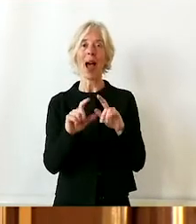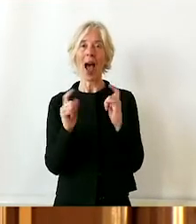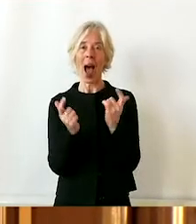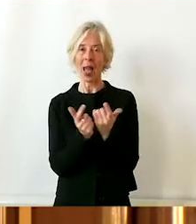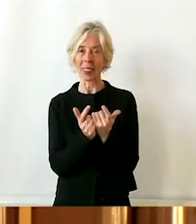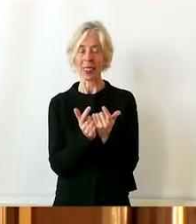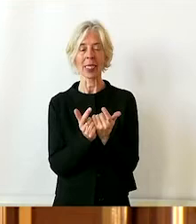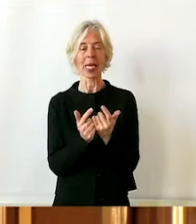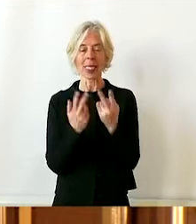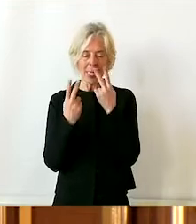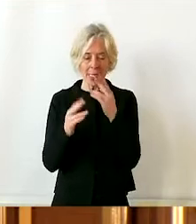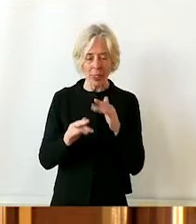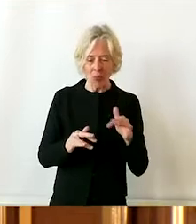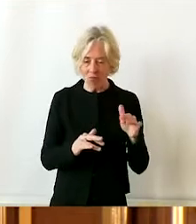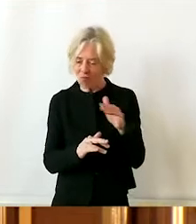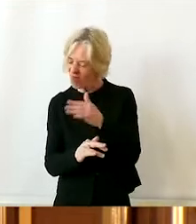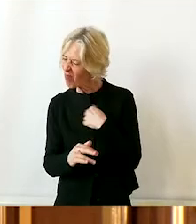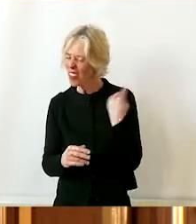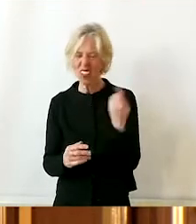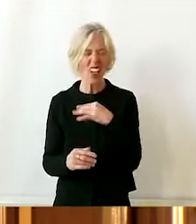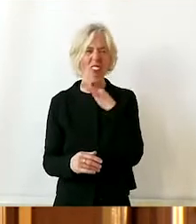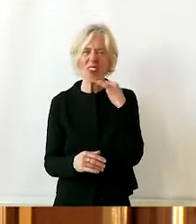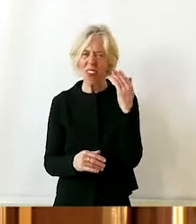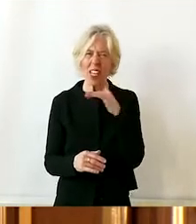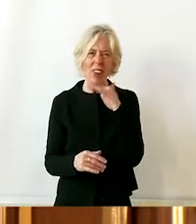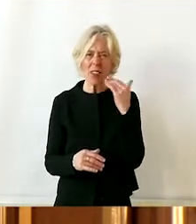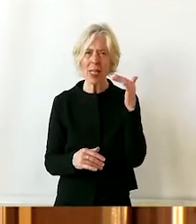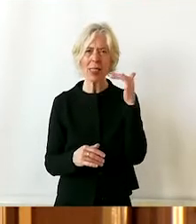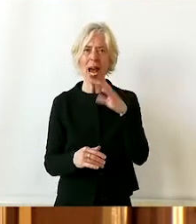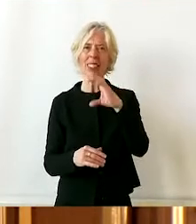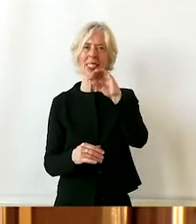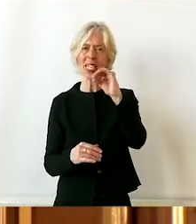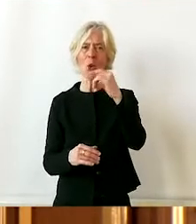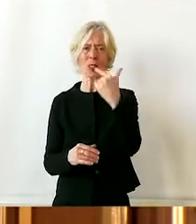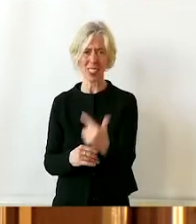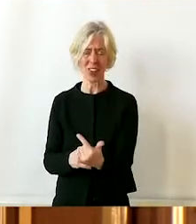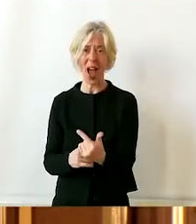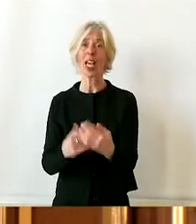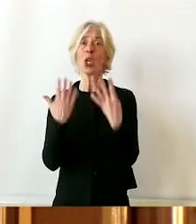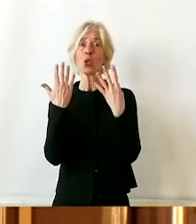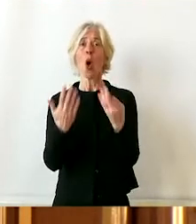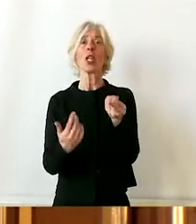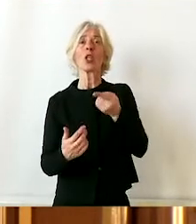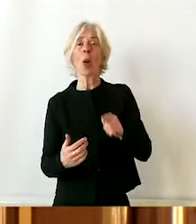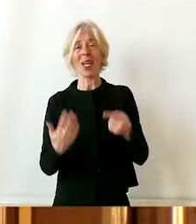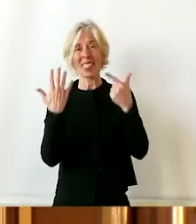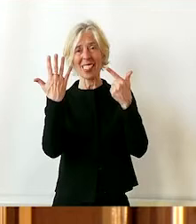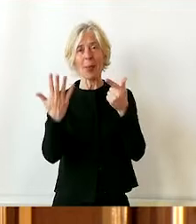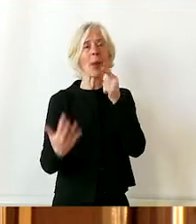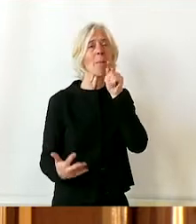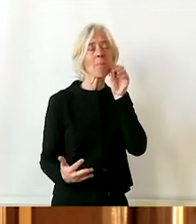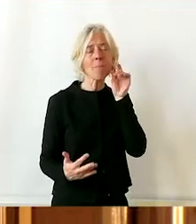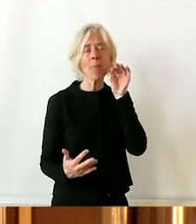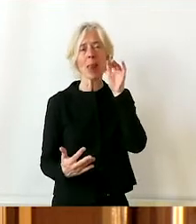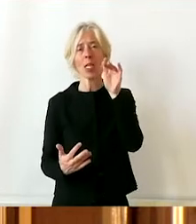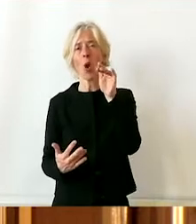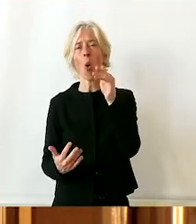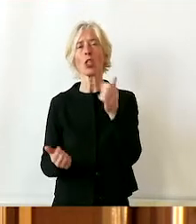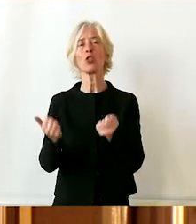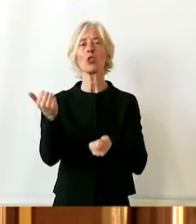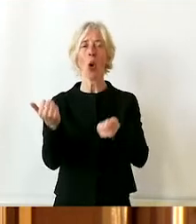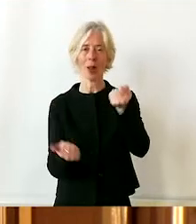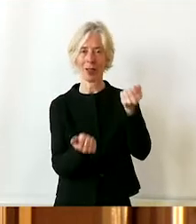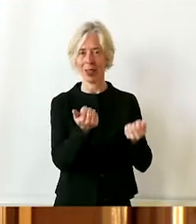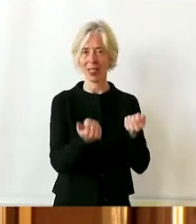9,7 Millionen Tonnen haben. Diese 9,7 Millionen Tonnen haben dann Geltung, wenn eben alle anderen Ebenen, EU, Bund und Land, auch